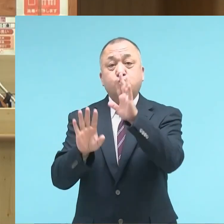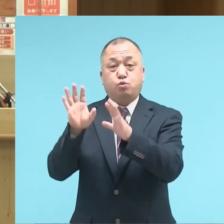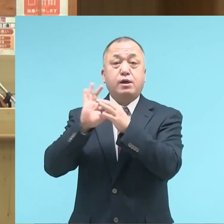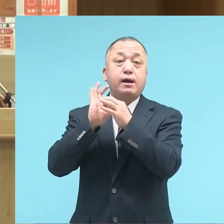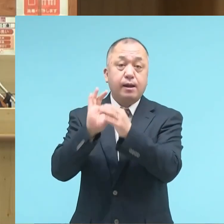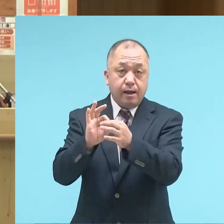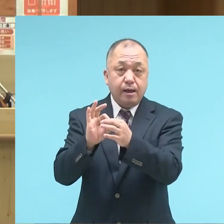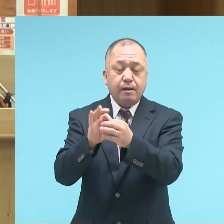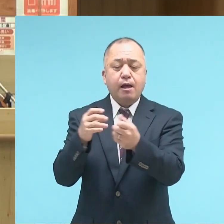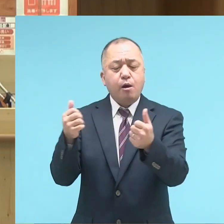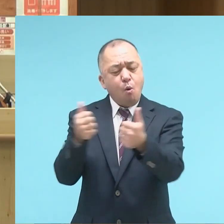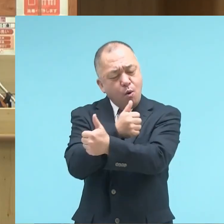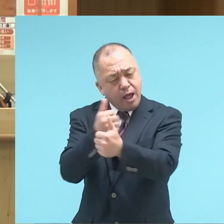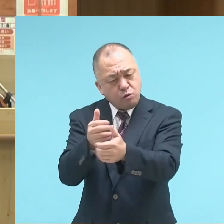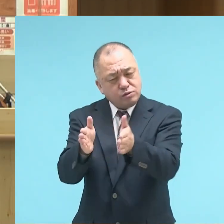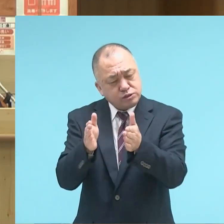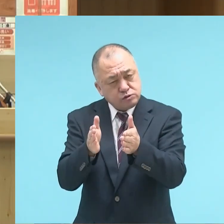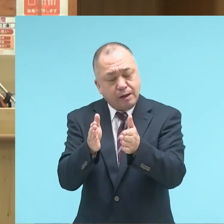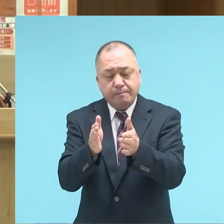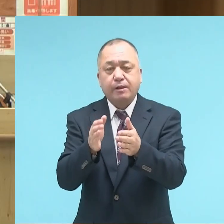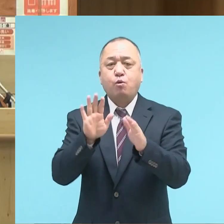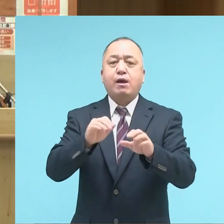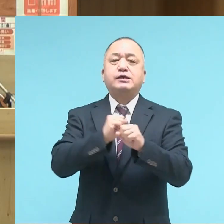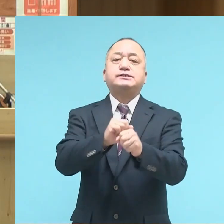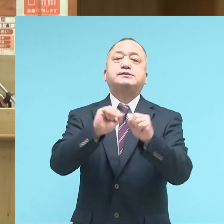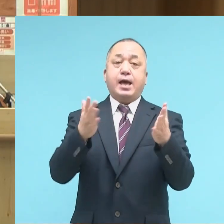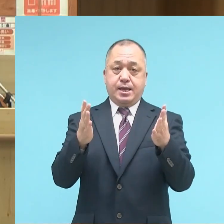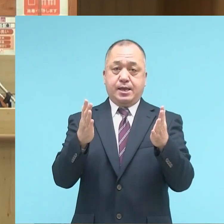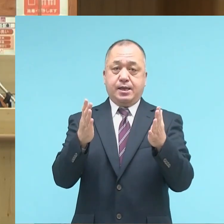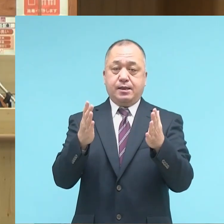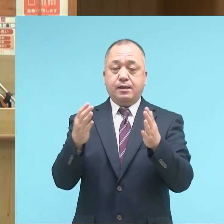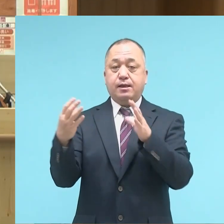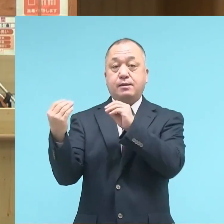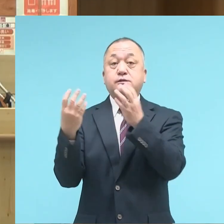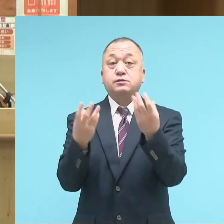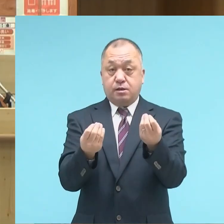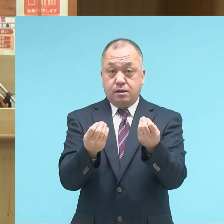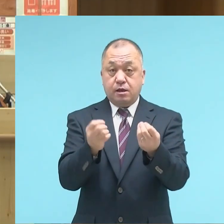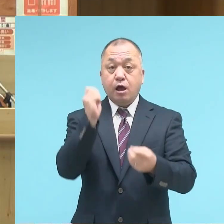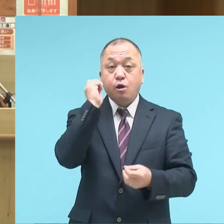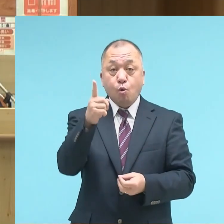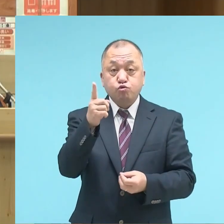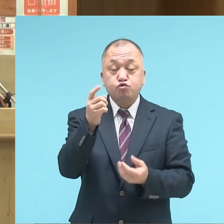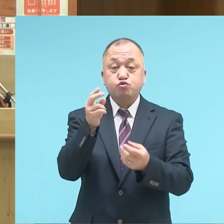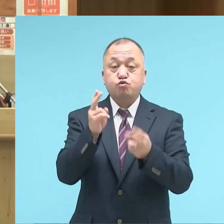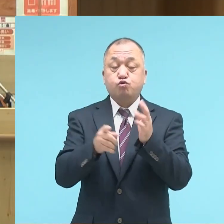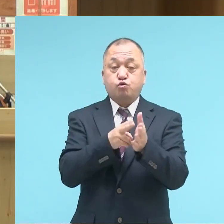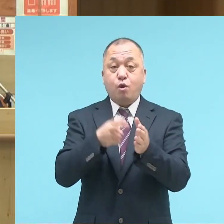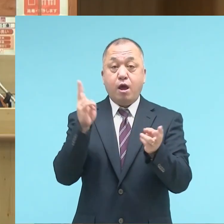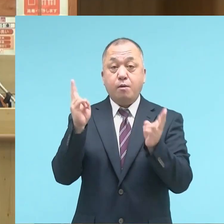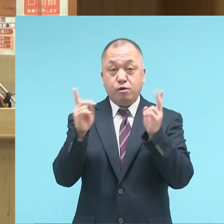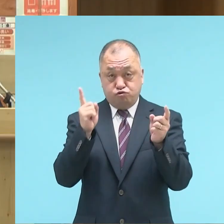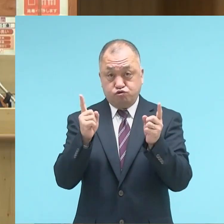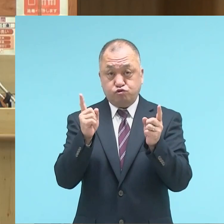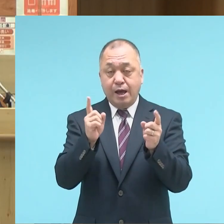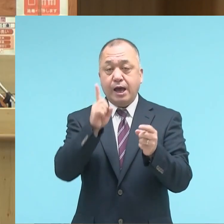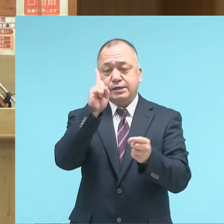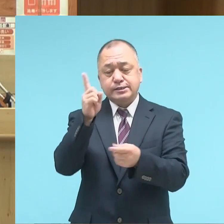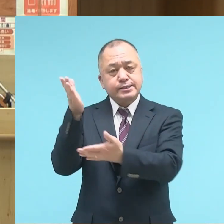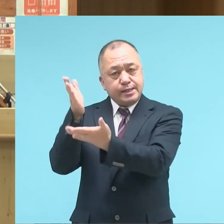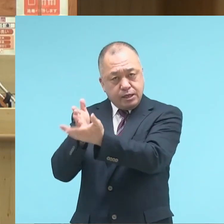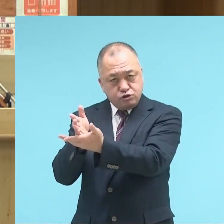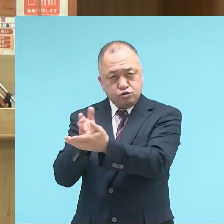はしないということで、話しました。で、GoTo トラベル事業の一時停止、またはそういった自